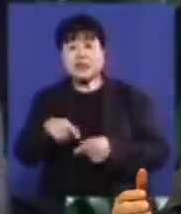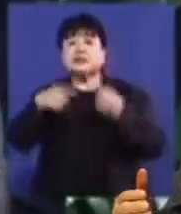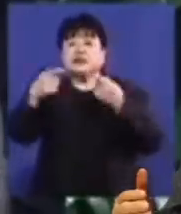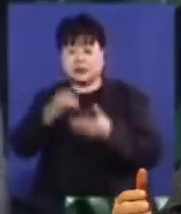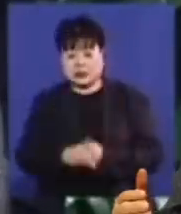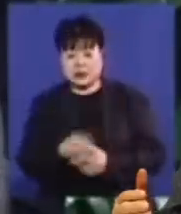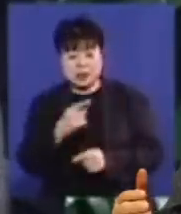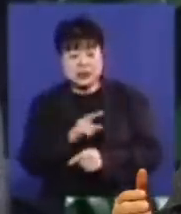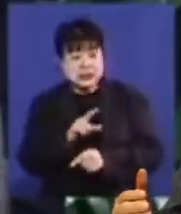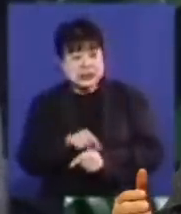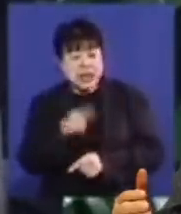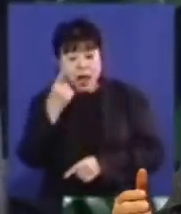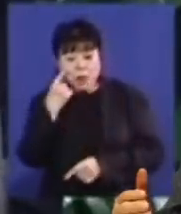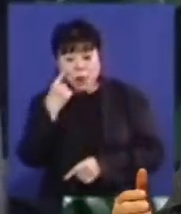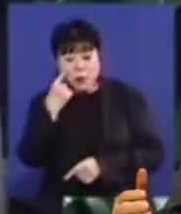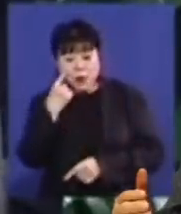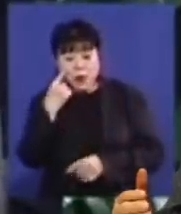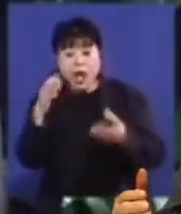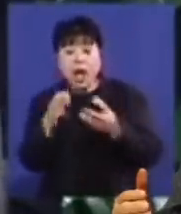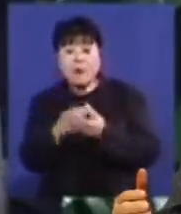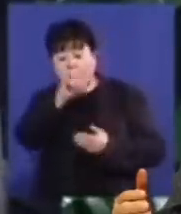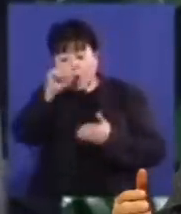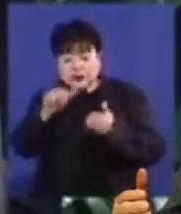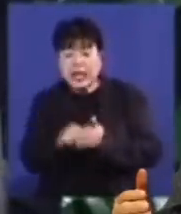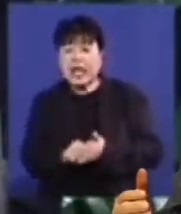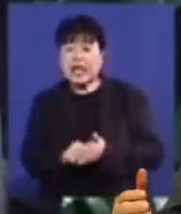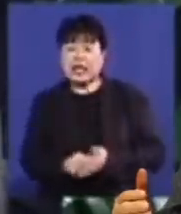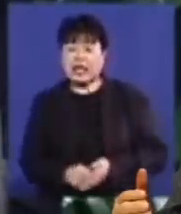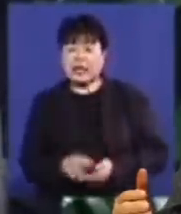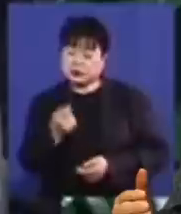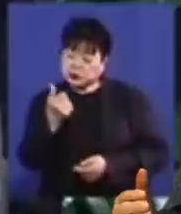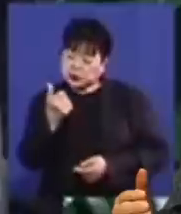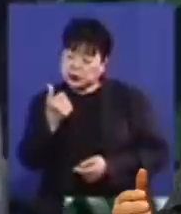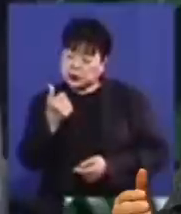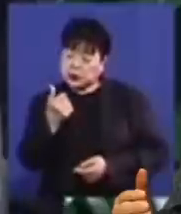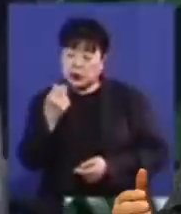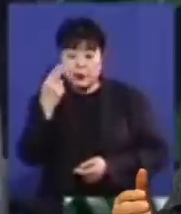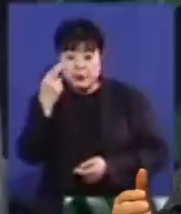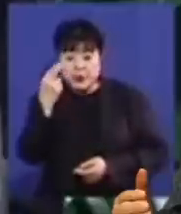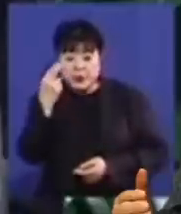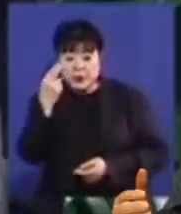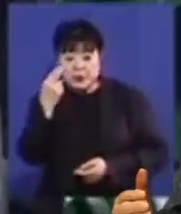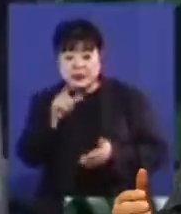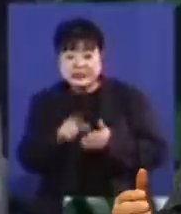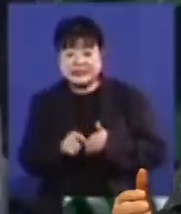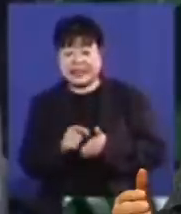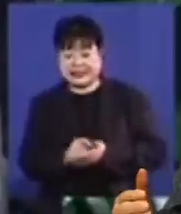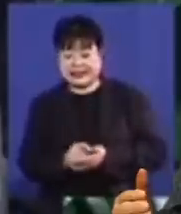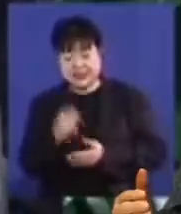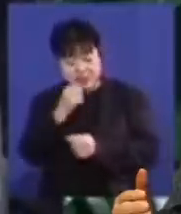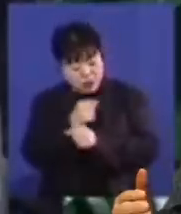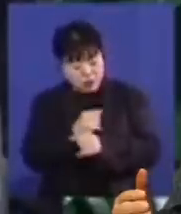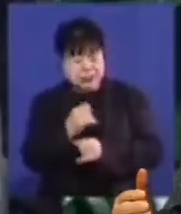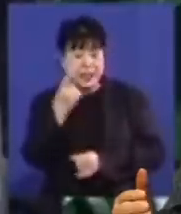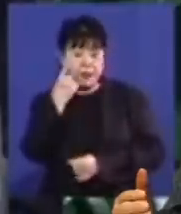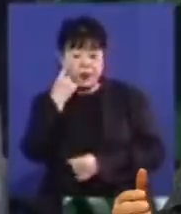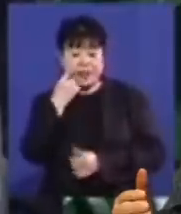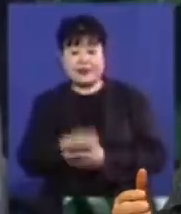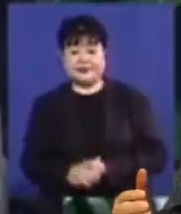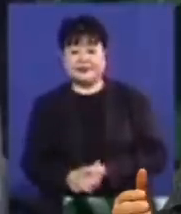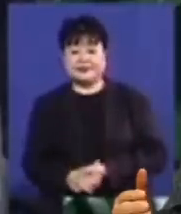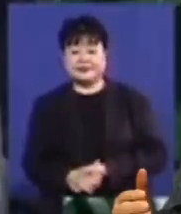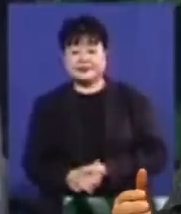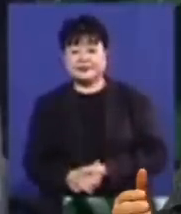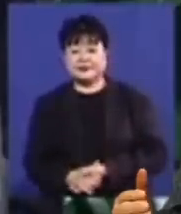그 시간은 모두 합쳐보면 별로 많지 않아요. 미국의 시간관리 전문가인 마이클